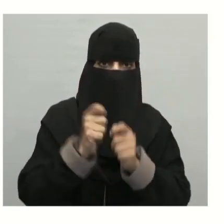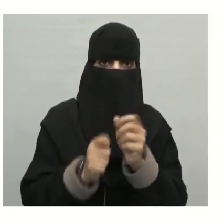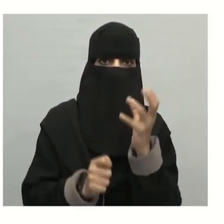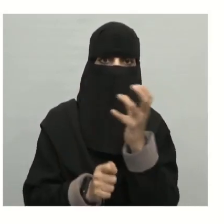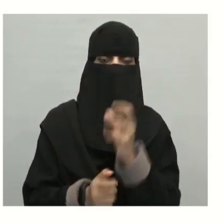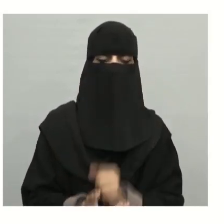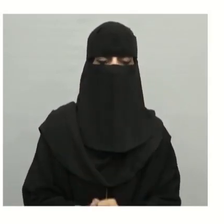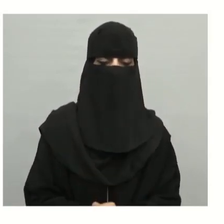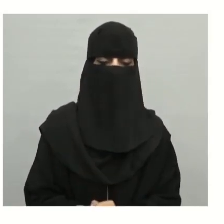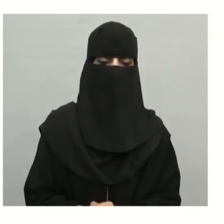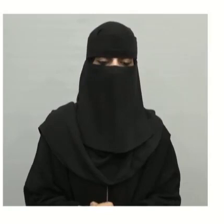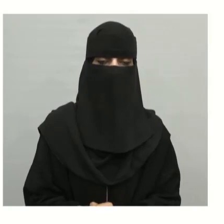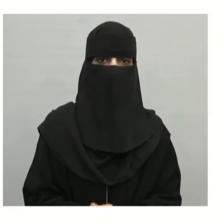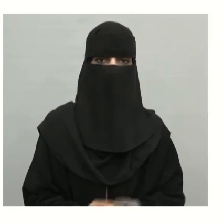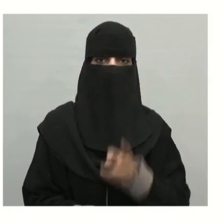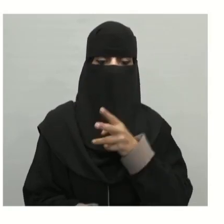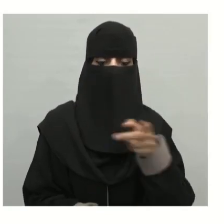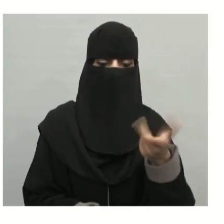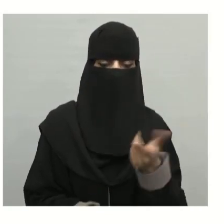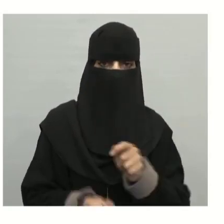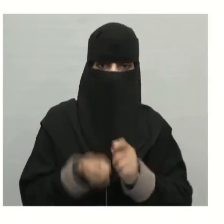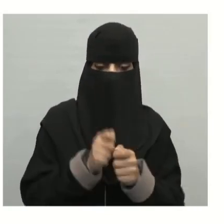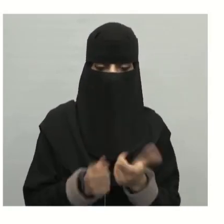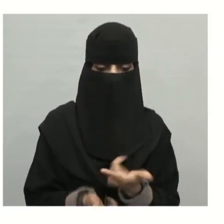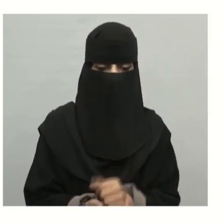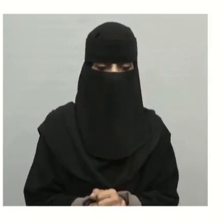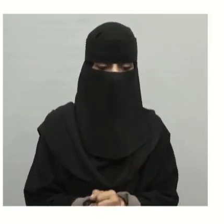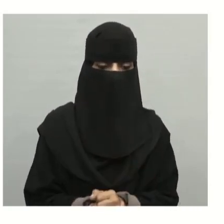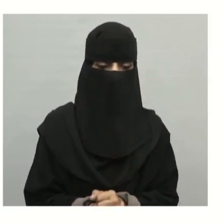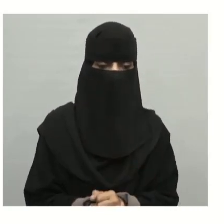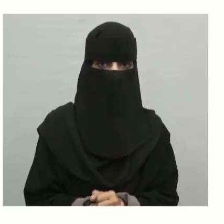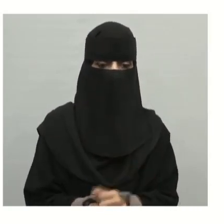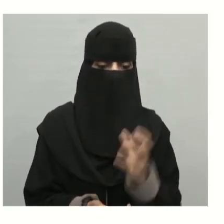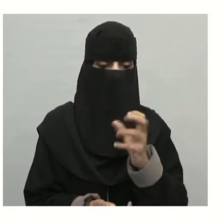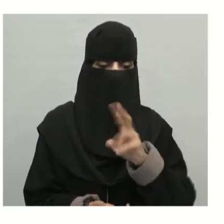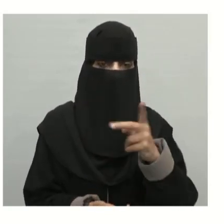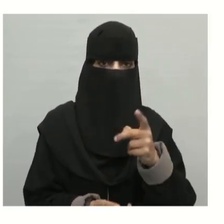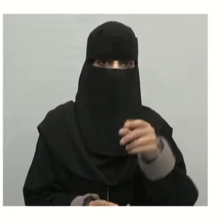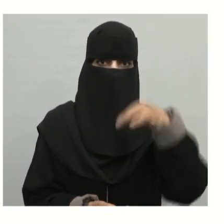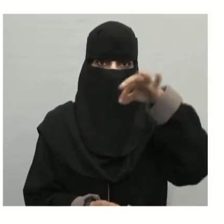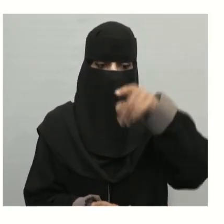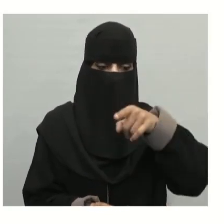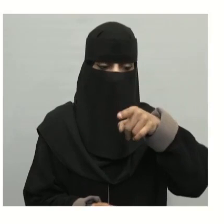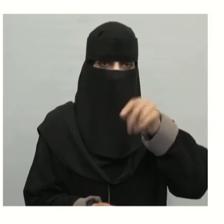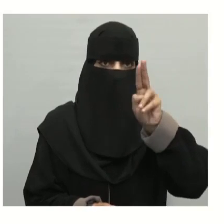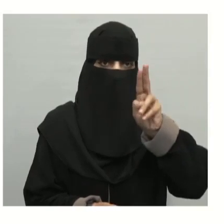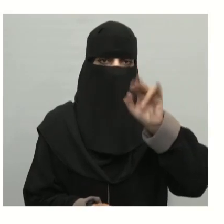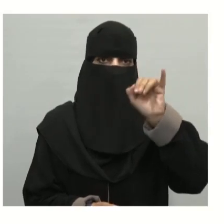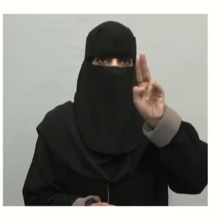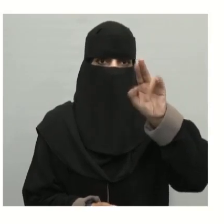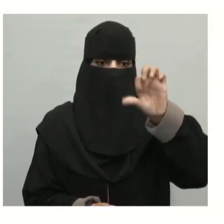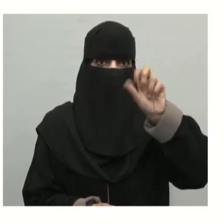للصخر انواع الصخور المتحوله اما صخور المتورقه او صخور غير